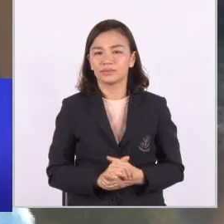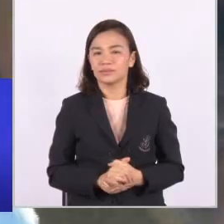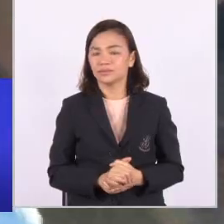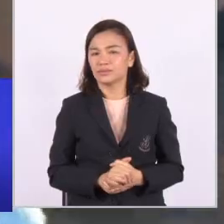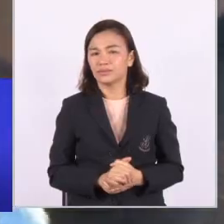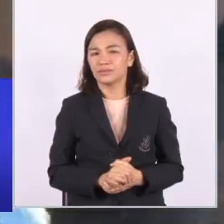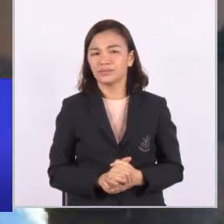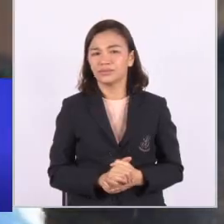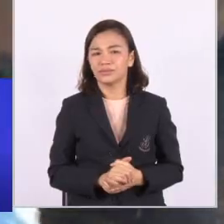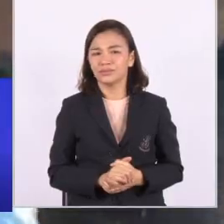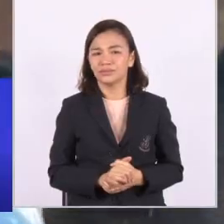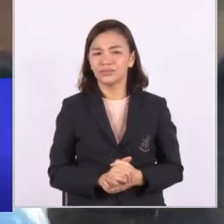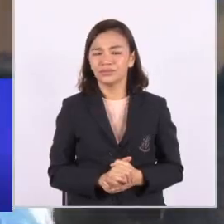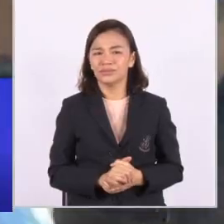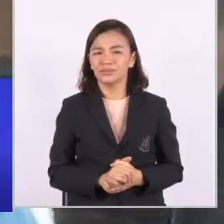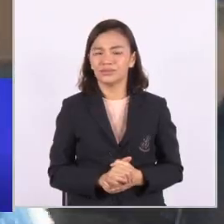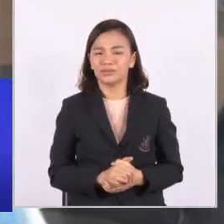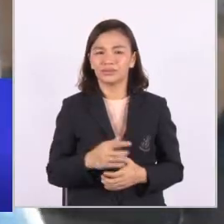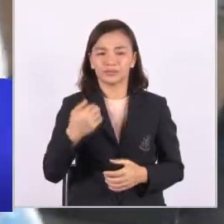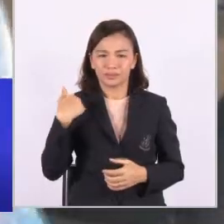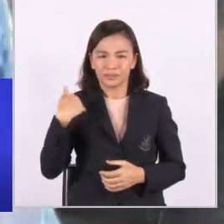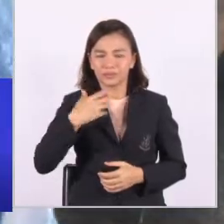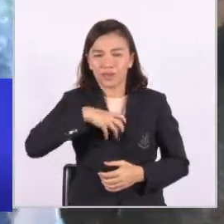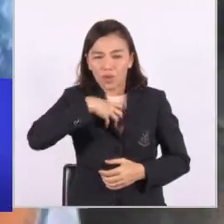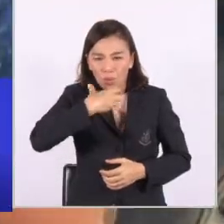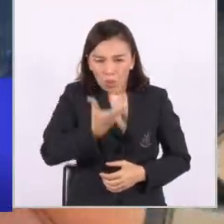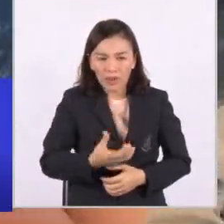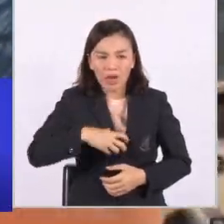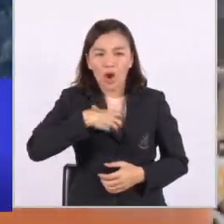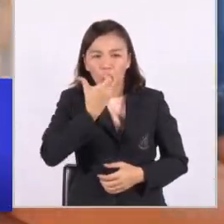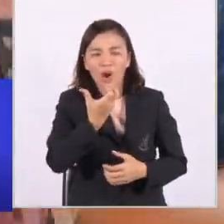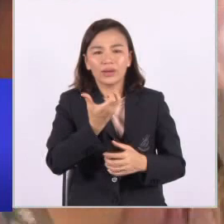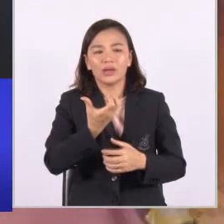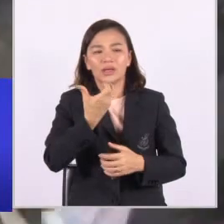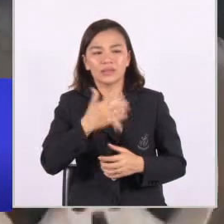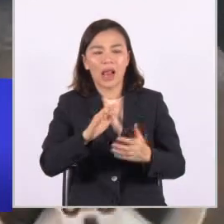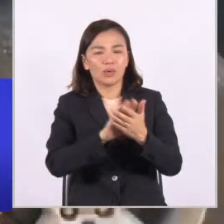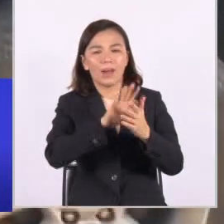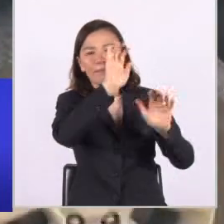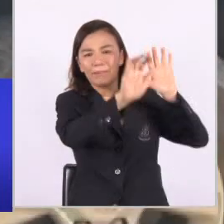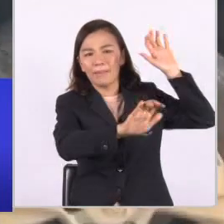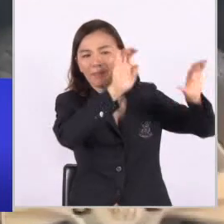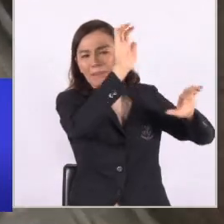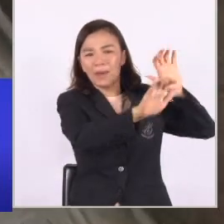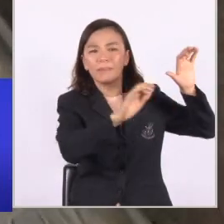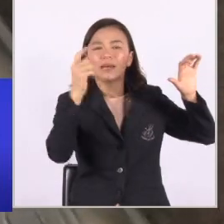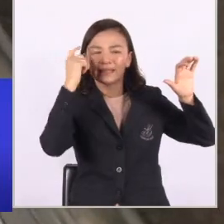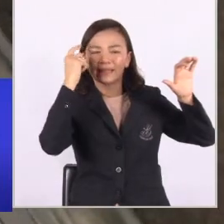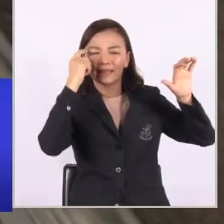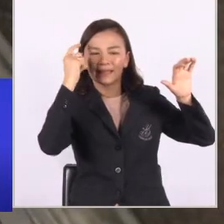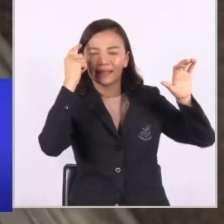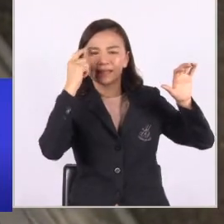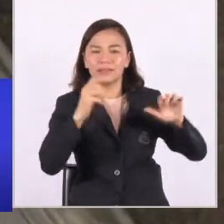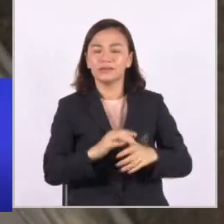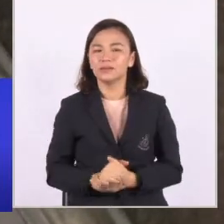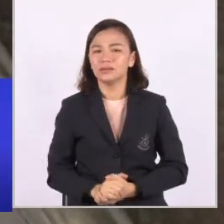วจที่เกิดเหตุแล้วมีรอยอาเจียนแล้วก็รอยนิ้วมือตรงบริเวณกระจกของรถด้วยเด็กน่าจะทุรายตะเกียกตะ